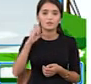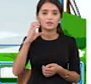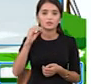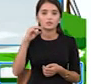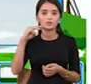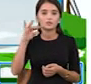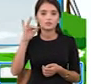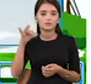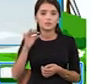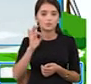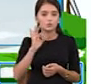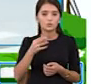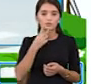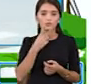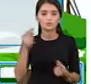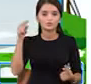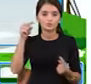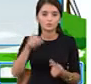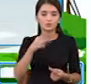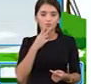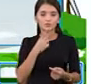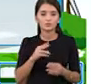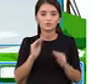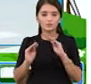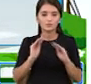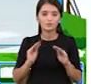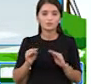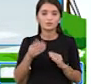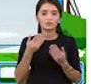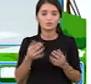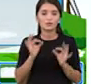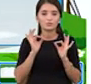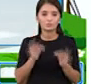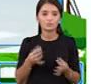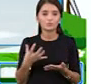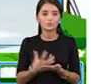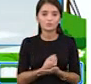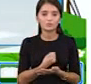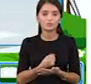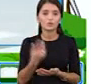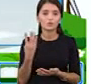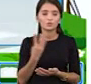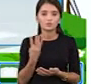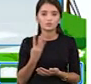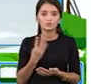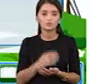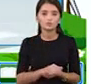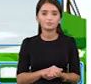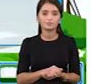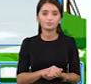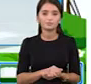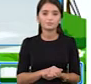Lassetti-ya, bolajonlar. Qani, harflarni olib kelib joylashtiramiz. Buni ham to'g'ri topdik.